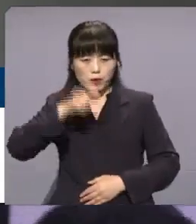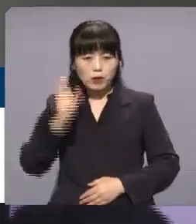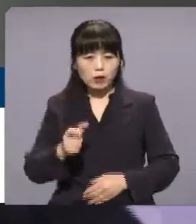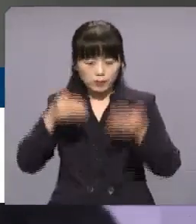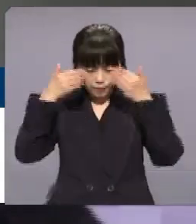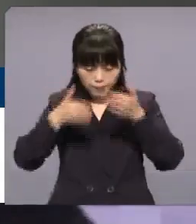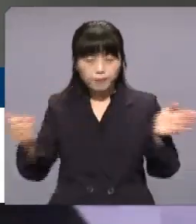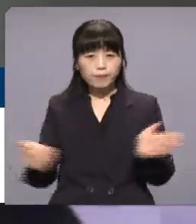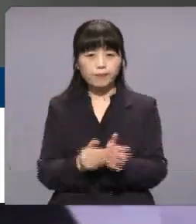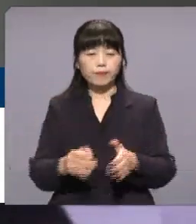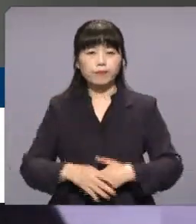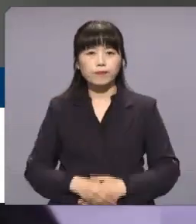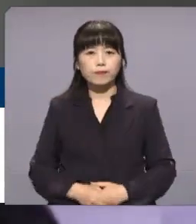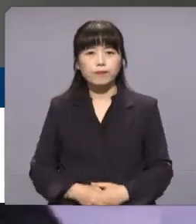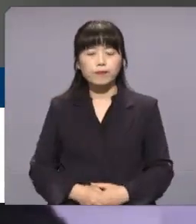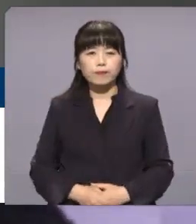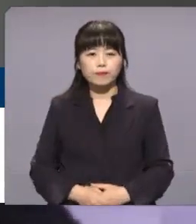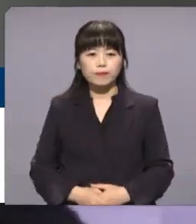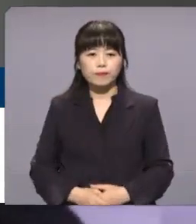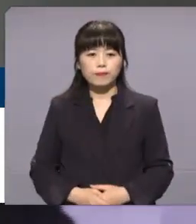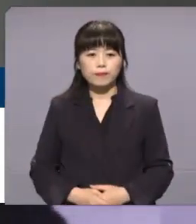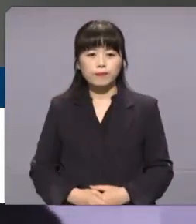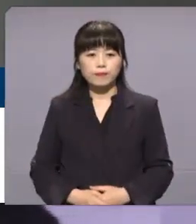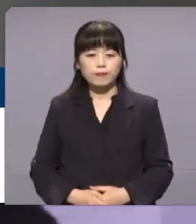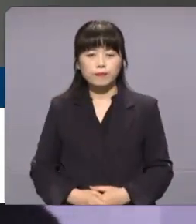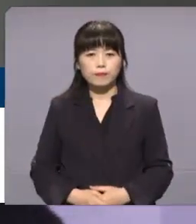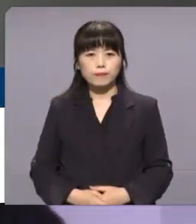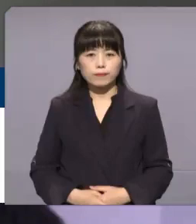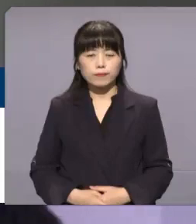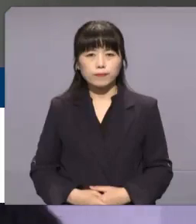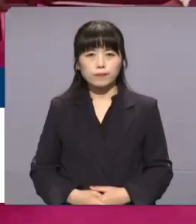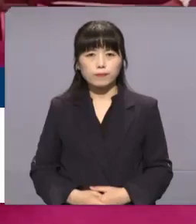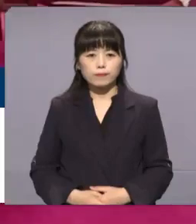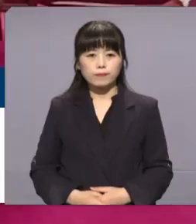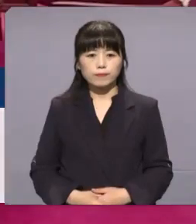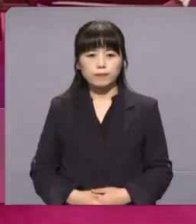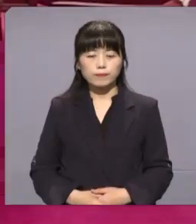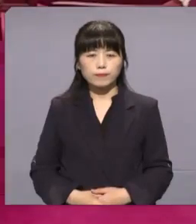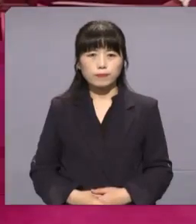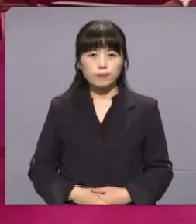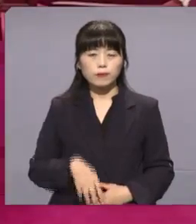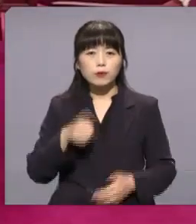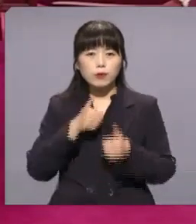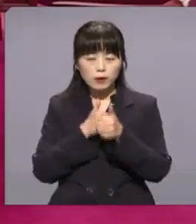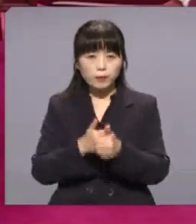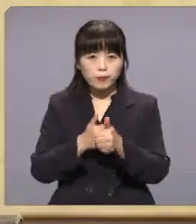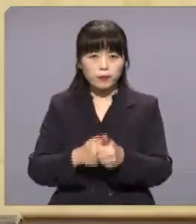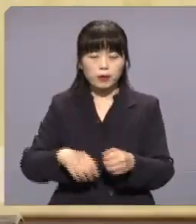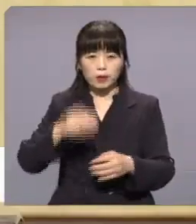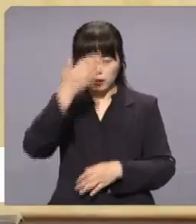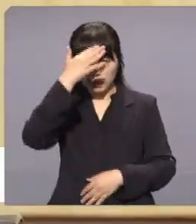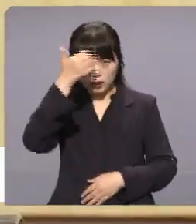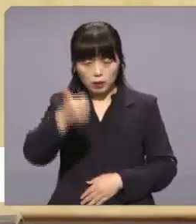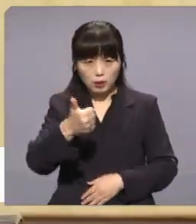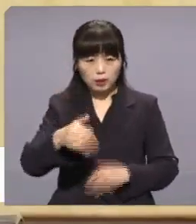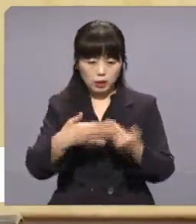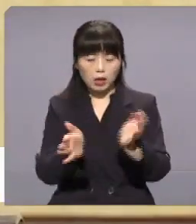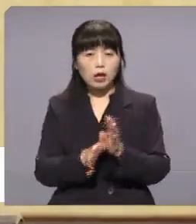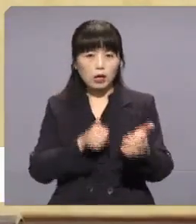more proud of itself as a party, which has bled into other issues. 이에 따라 시 주석이